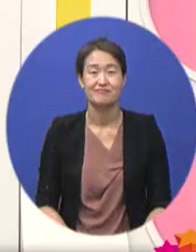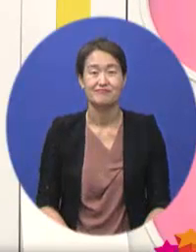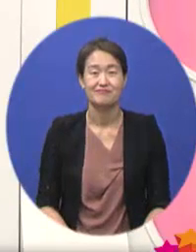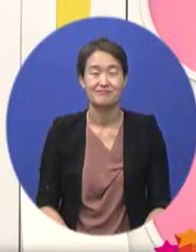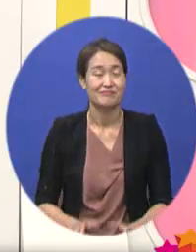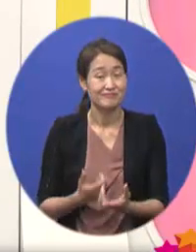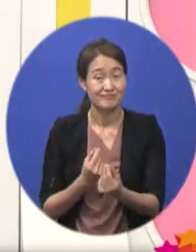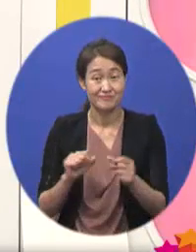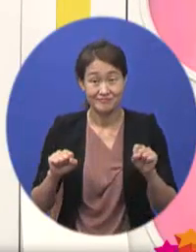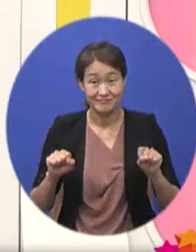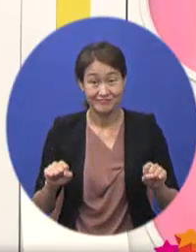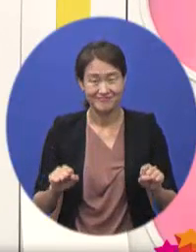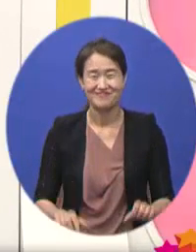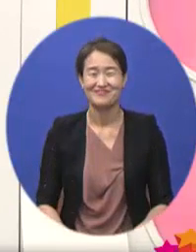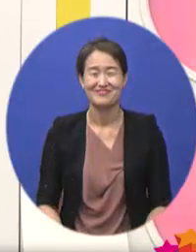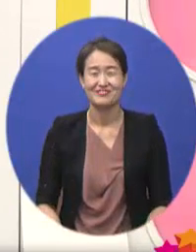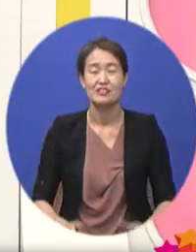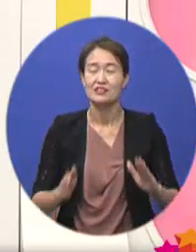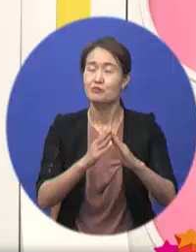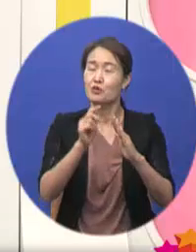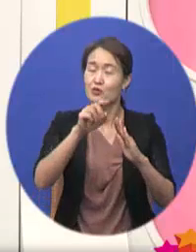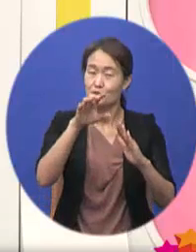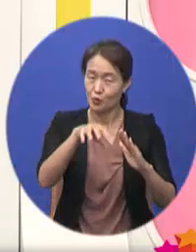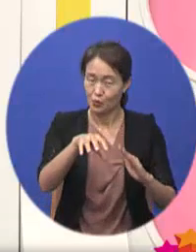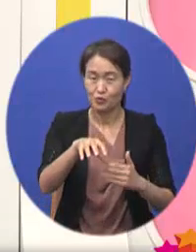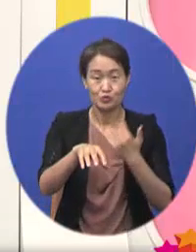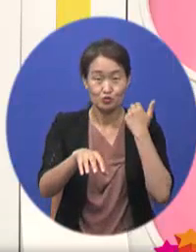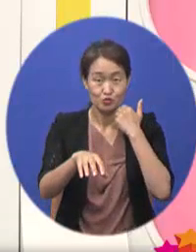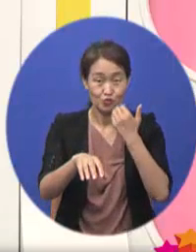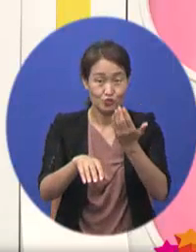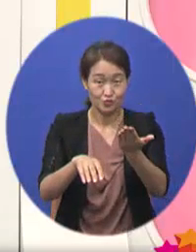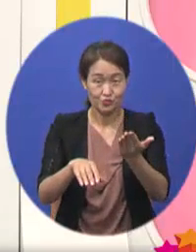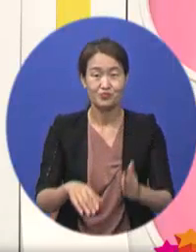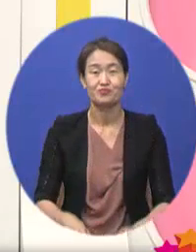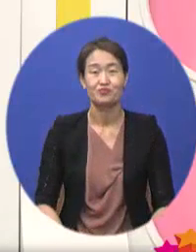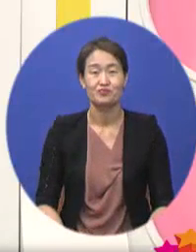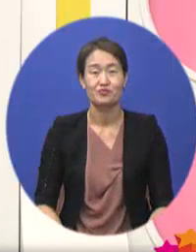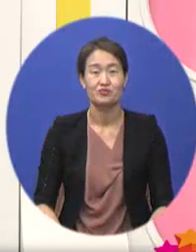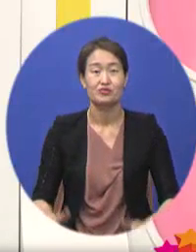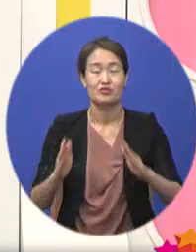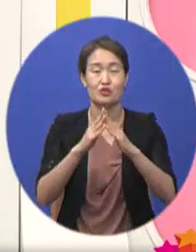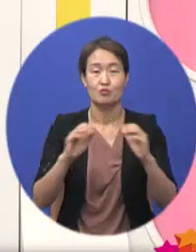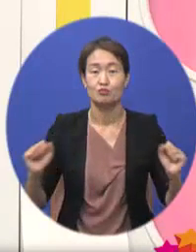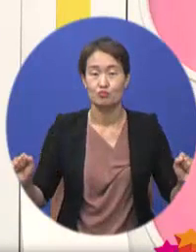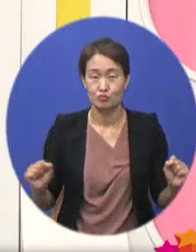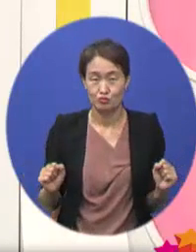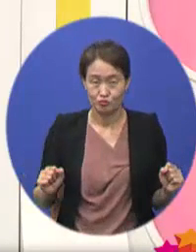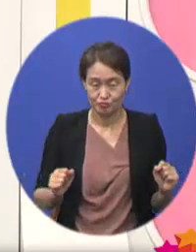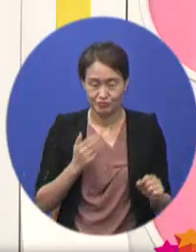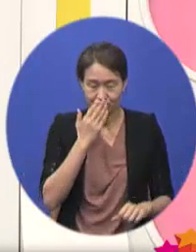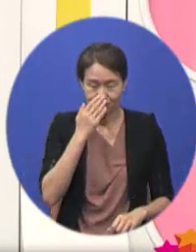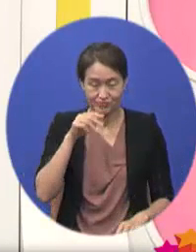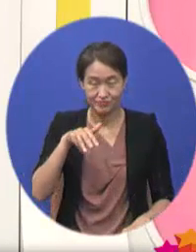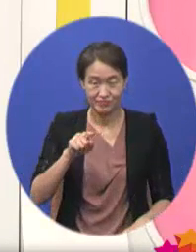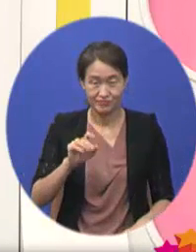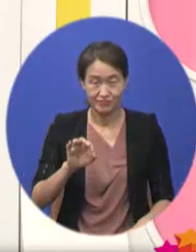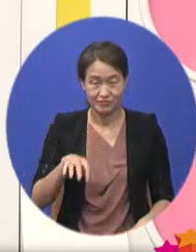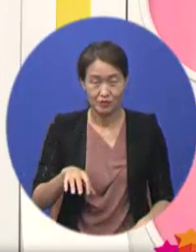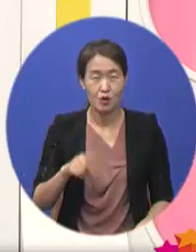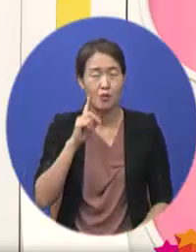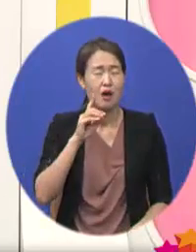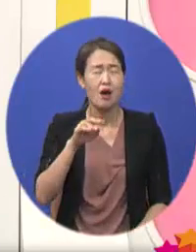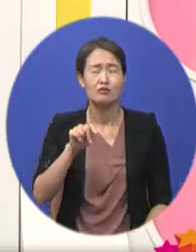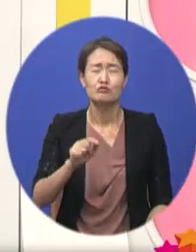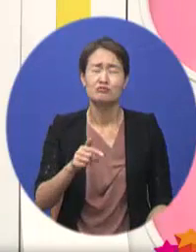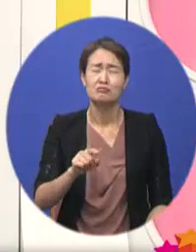네, 안녕하십니까? 네. 네. 어디에서 전화 주셨죠? 여기 전북 순창입니다. 순창. 순창. 예, 순창에서